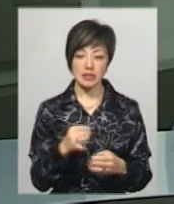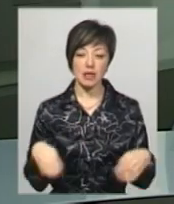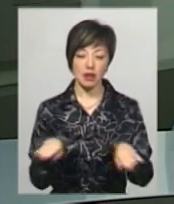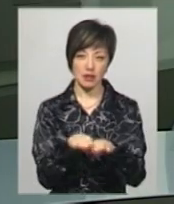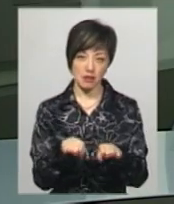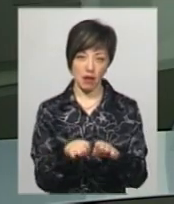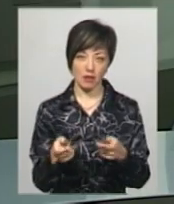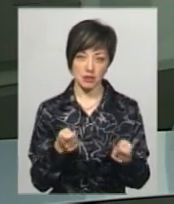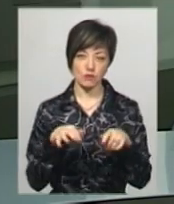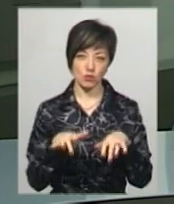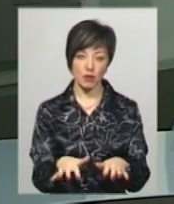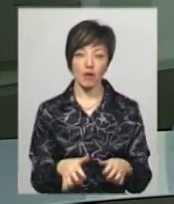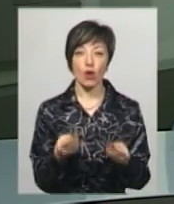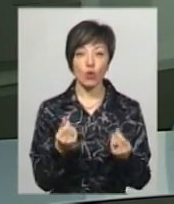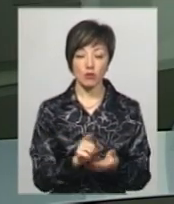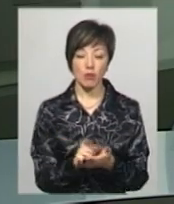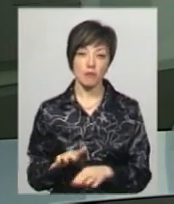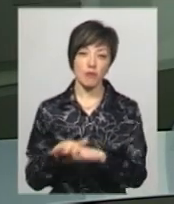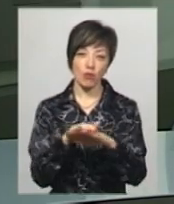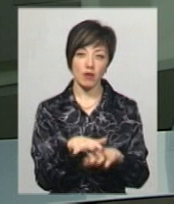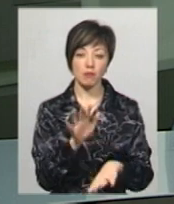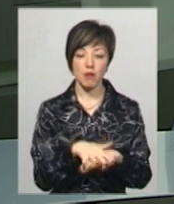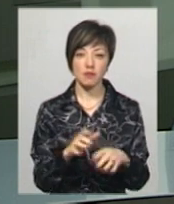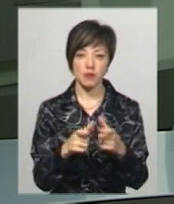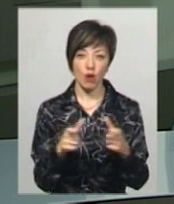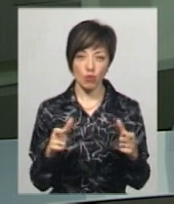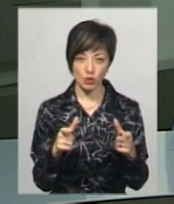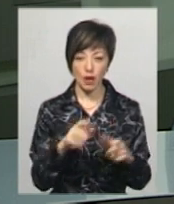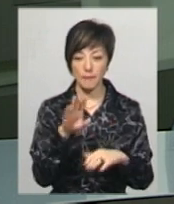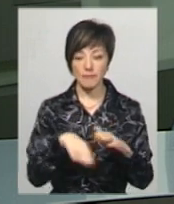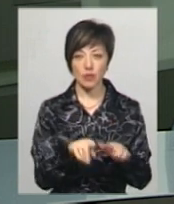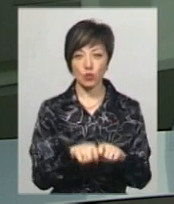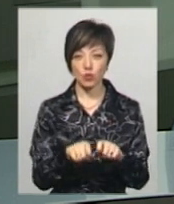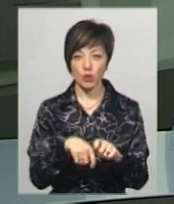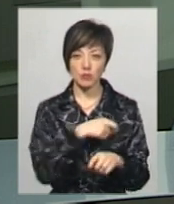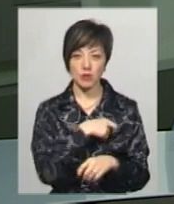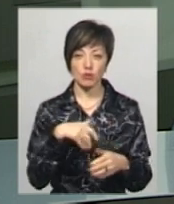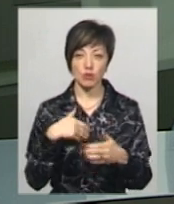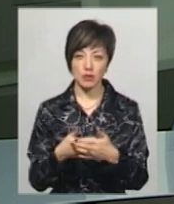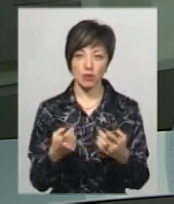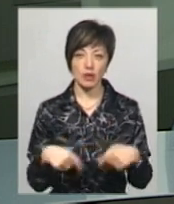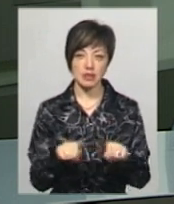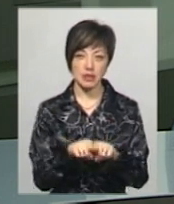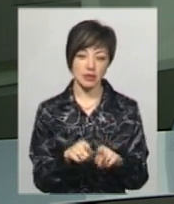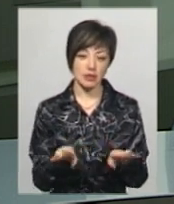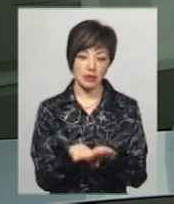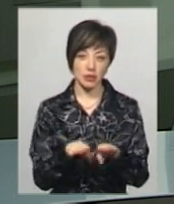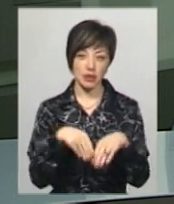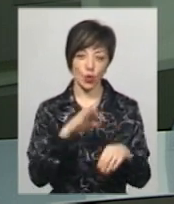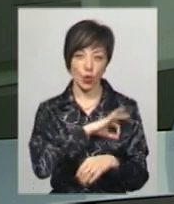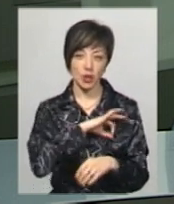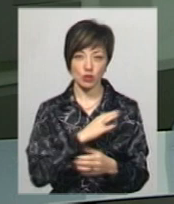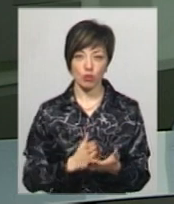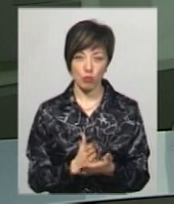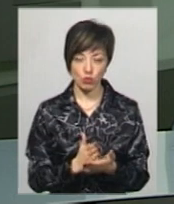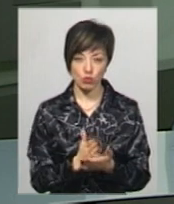закриття адміністративної справи. Гроші мали перерахувати на банківський рахунок підконтрольної депутату громадської організації за нібито надання юридичних